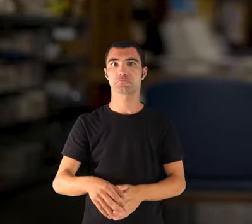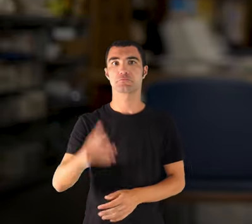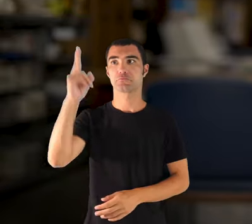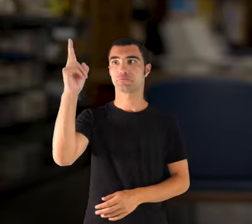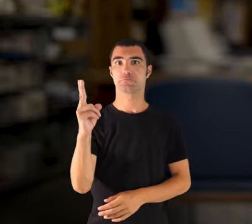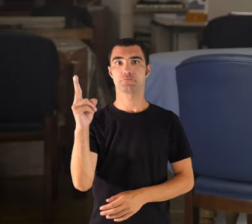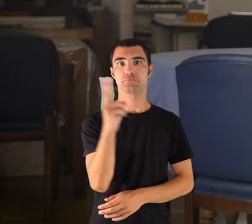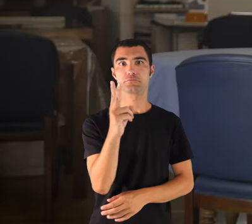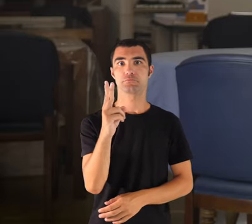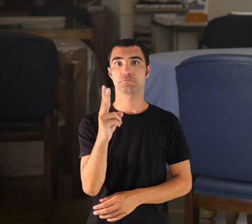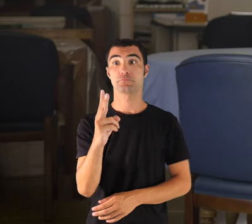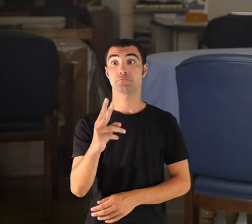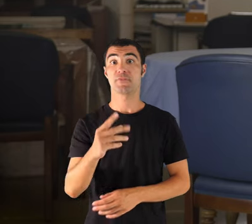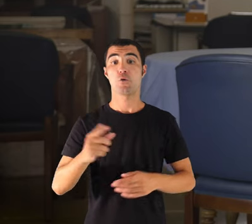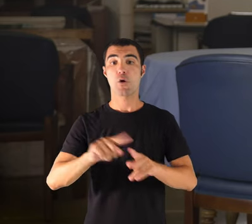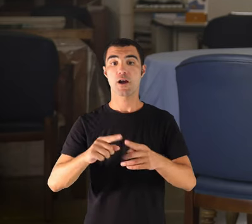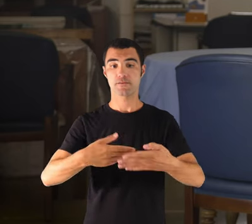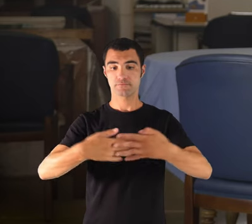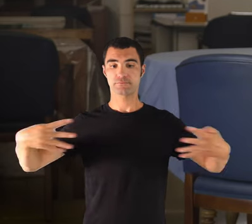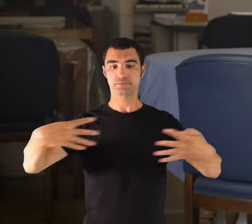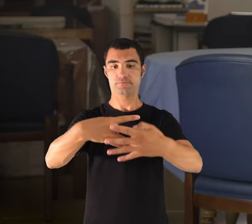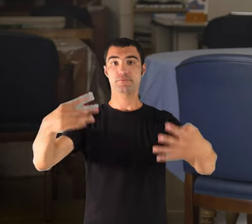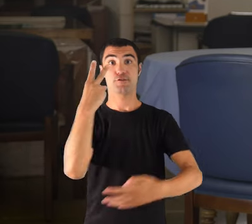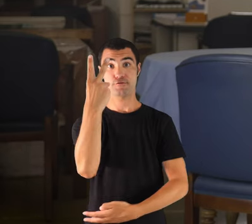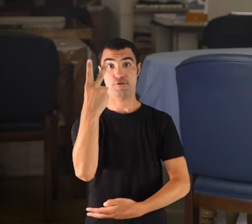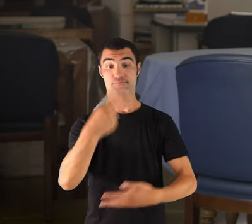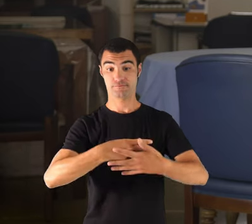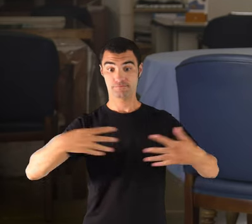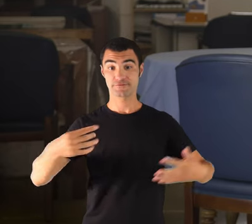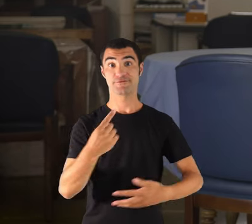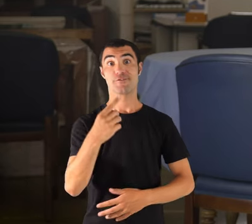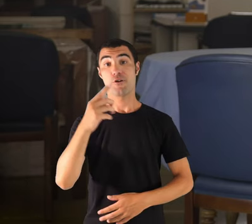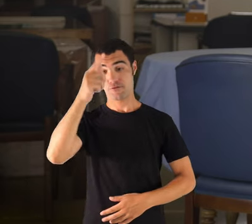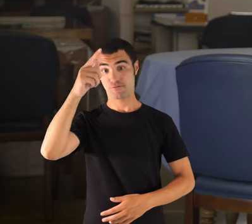havia de passar un filtre, que eren els guàrdies que hi havia, que vigilaven.